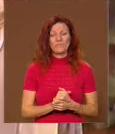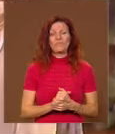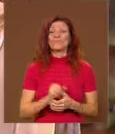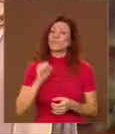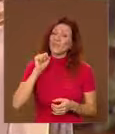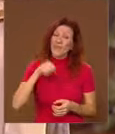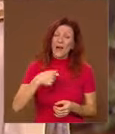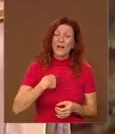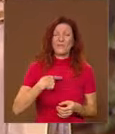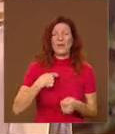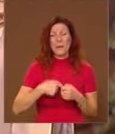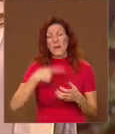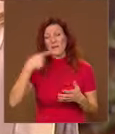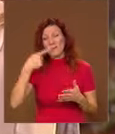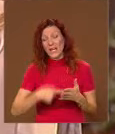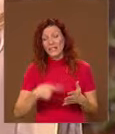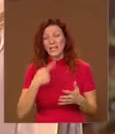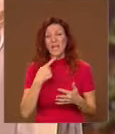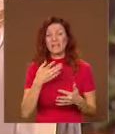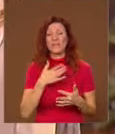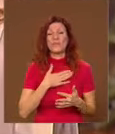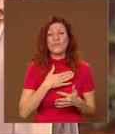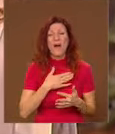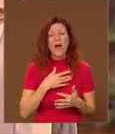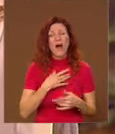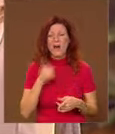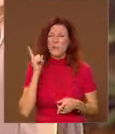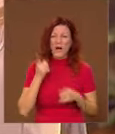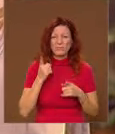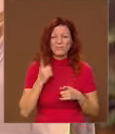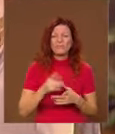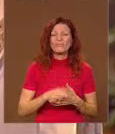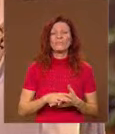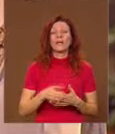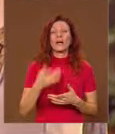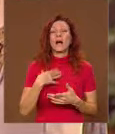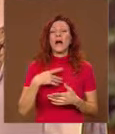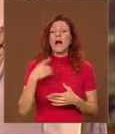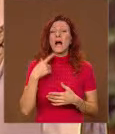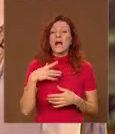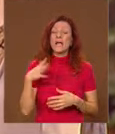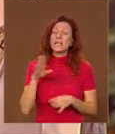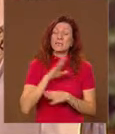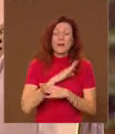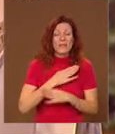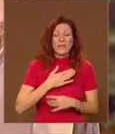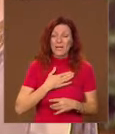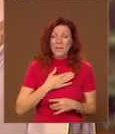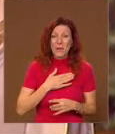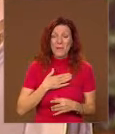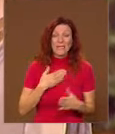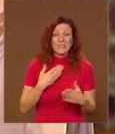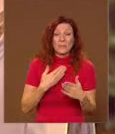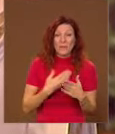Съгрешихме и беззаконствахме, затова ни постигна справедливия Твой гняв, Господи Боже, и смъртна сянка ни окръжи и се приближихме